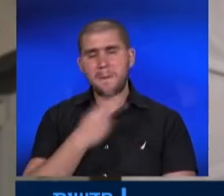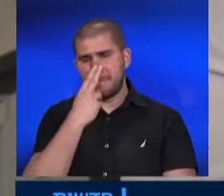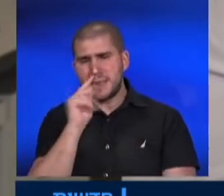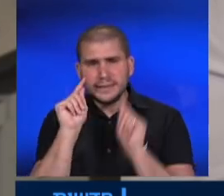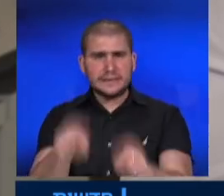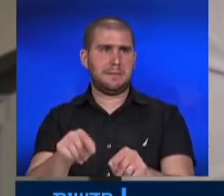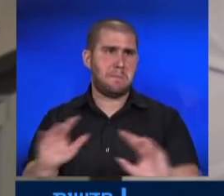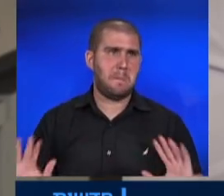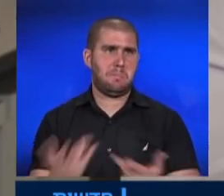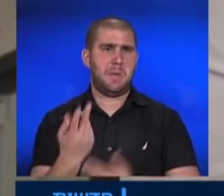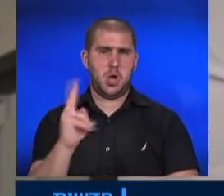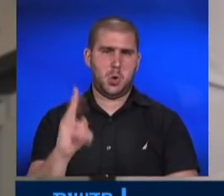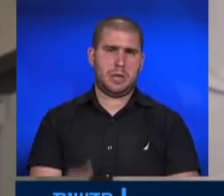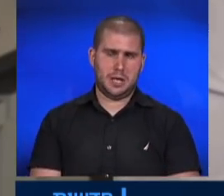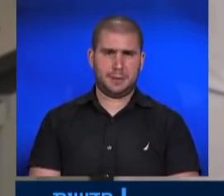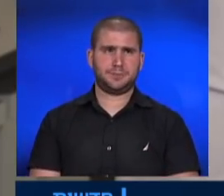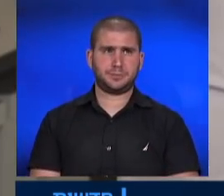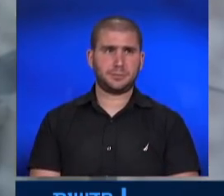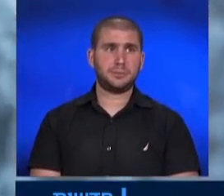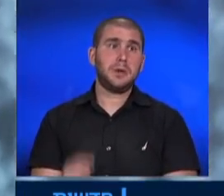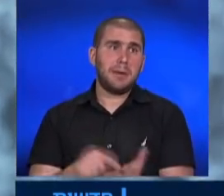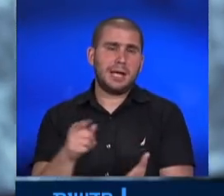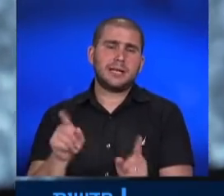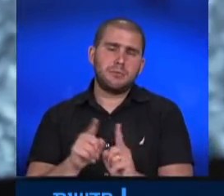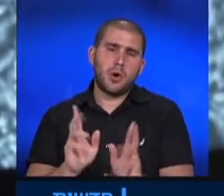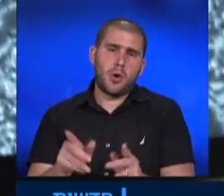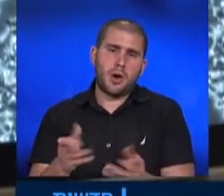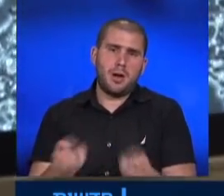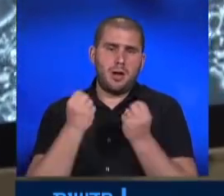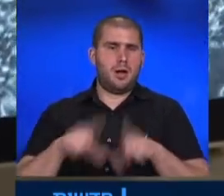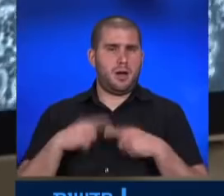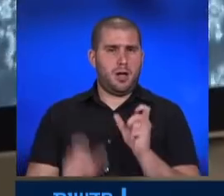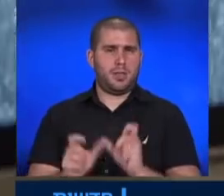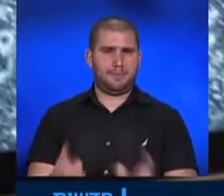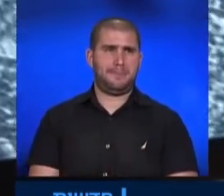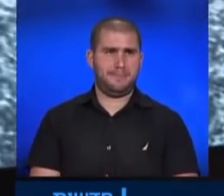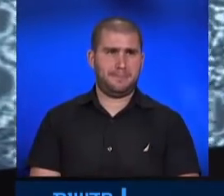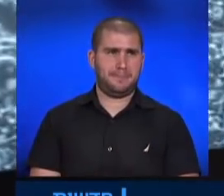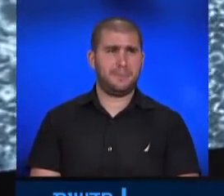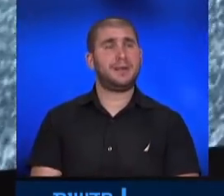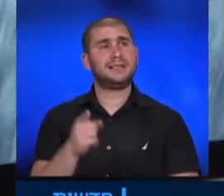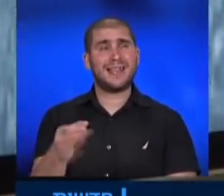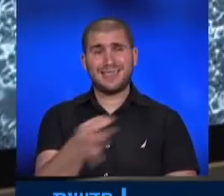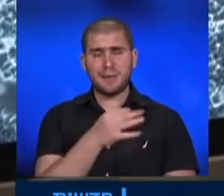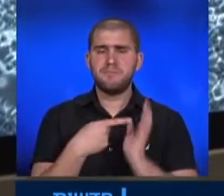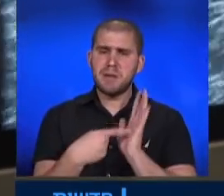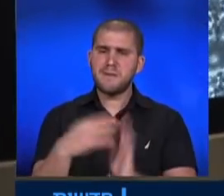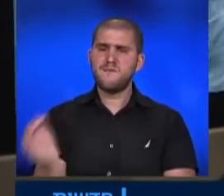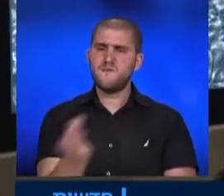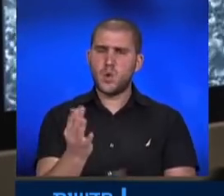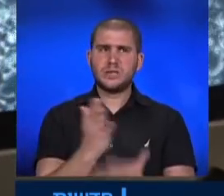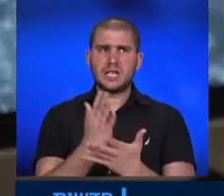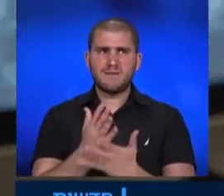כמה שיותר מהר, פשוט כי זה חוסך חיי אדם. אלה תאים שמבטאים וירוס, הם מתחילים להיות